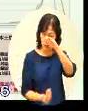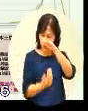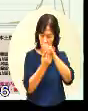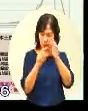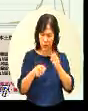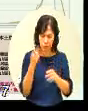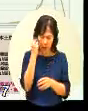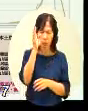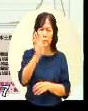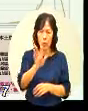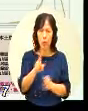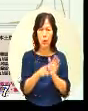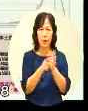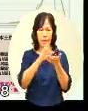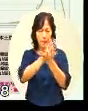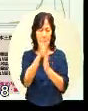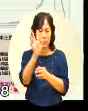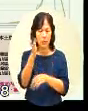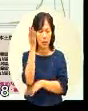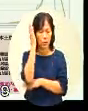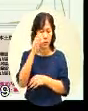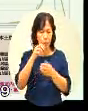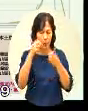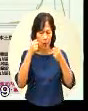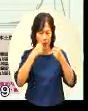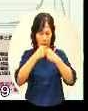之后，都觉得变成一个